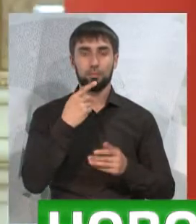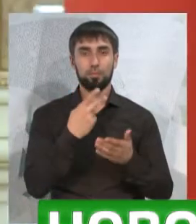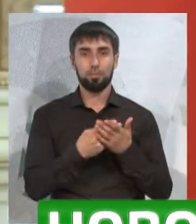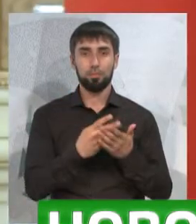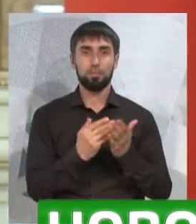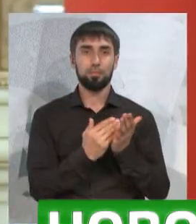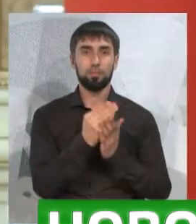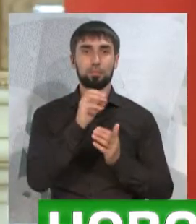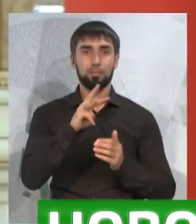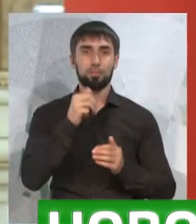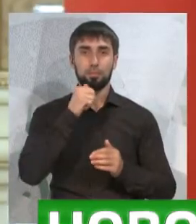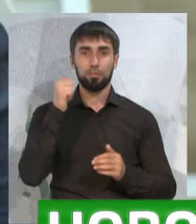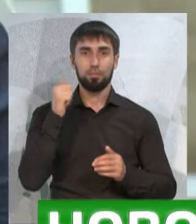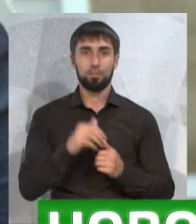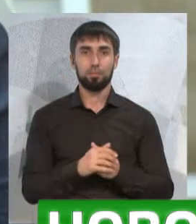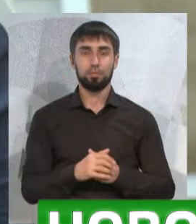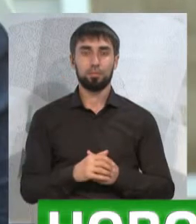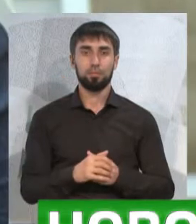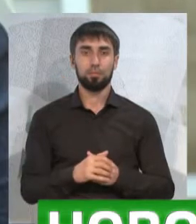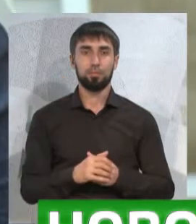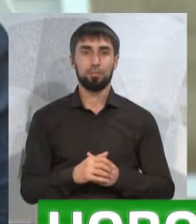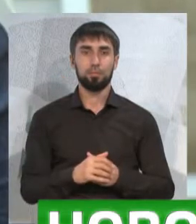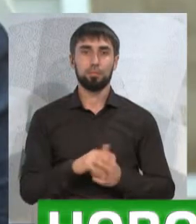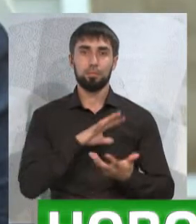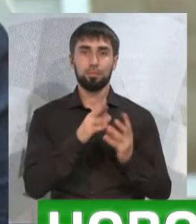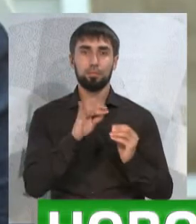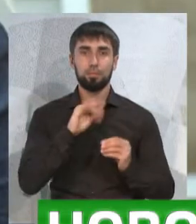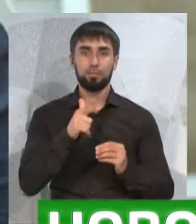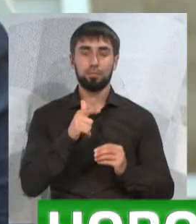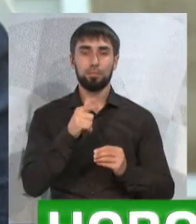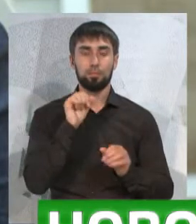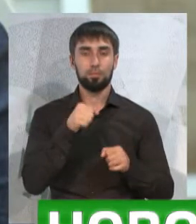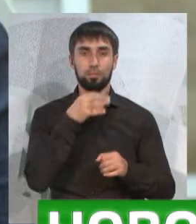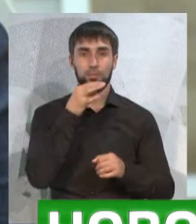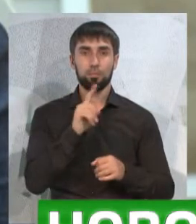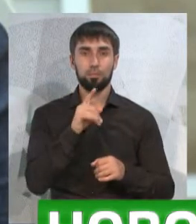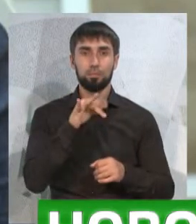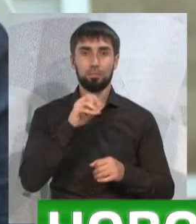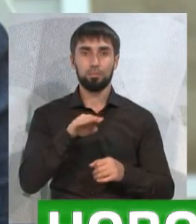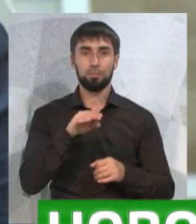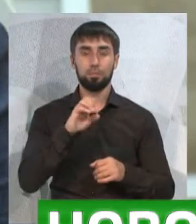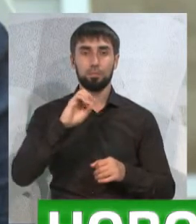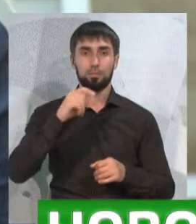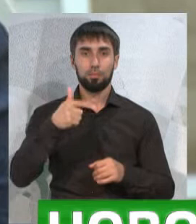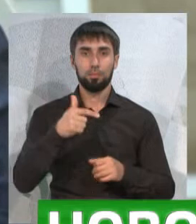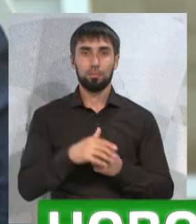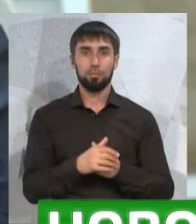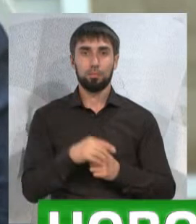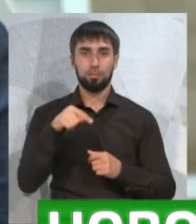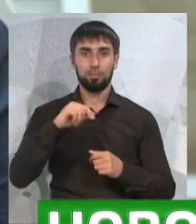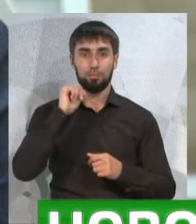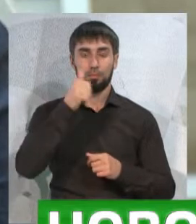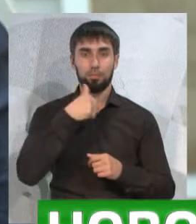оцениваются выше, чем в предыдущие. Подводя итоги, следует отметить, что результаты единого госэкзамена в текущем